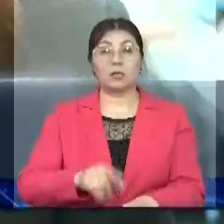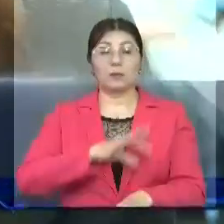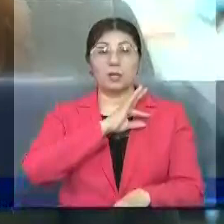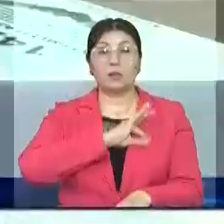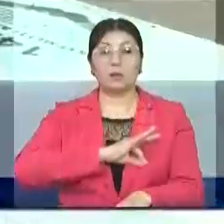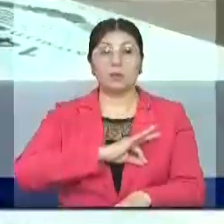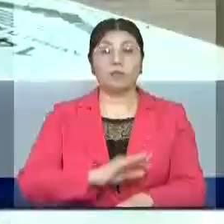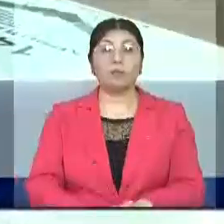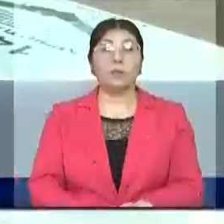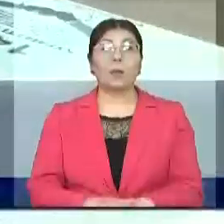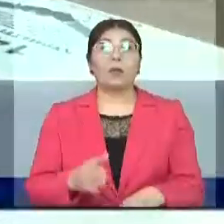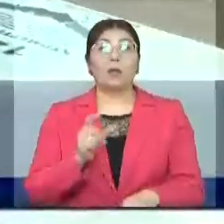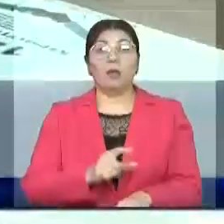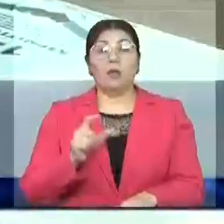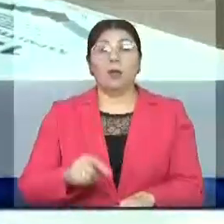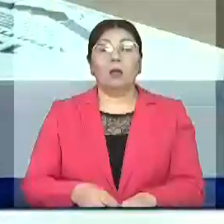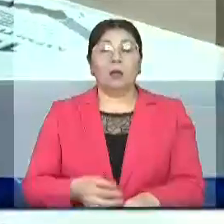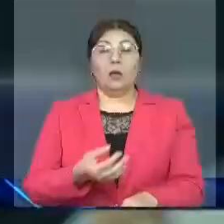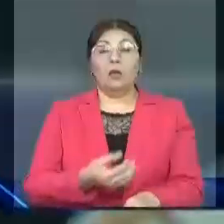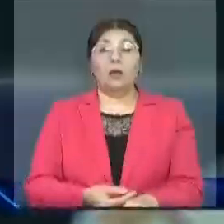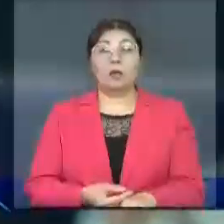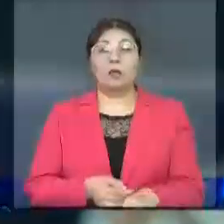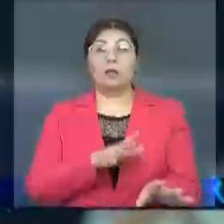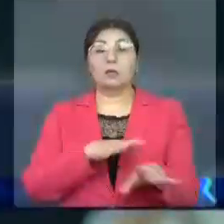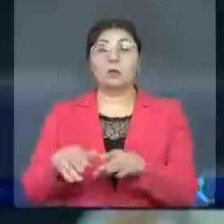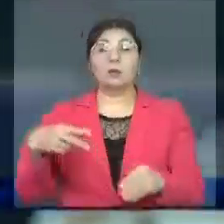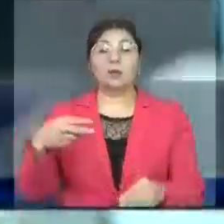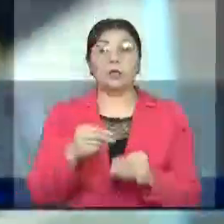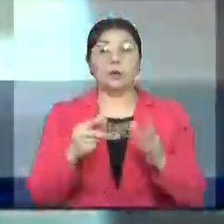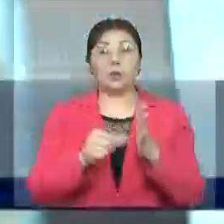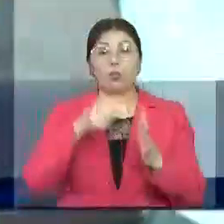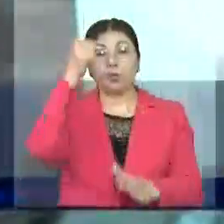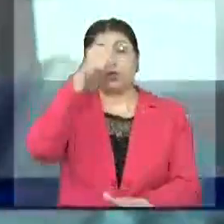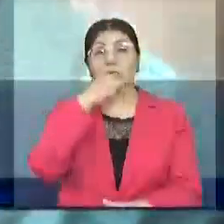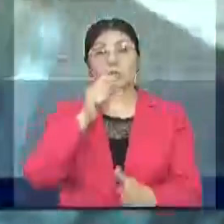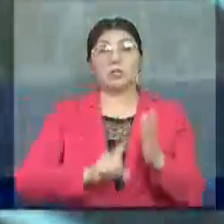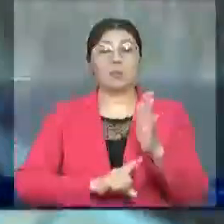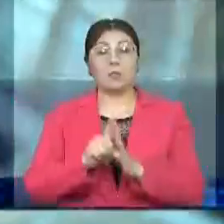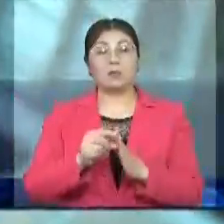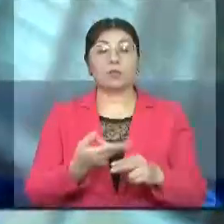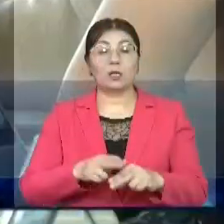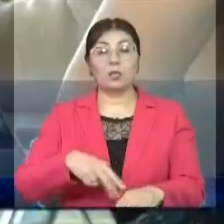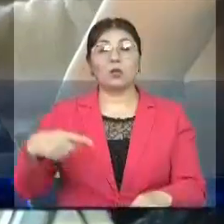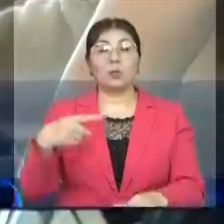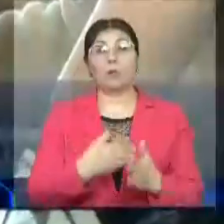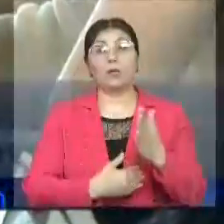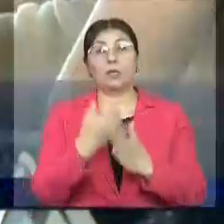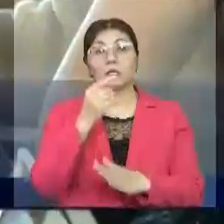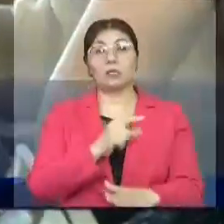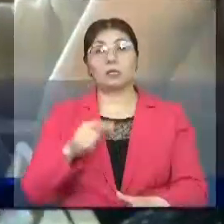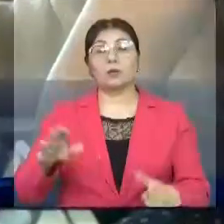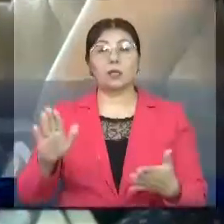деген ойдамыз. Айта кетейік, халық заңгері акциясы елімізде 2016 жылдан бері өтіп келеді. Биыл өңірде 1000-нан астам адамға